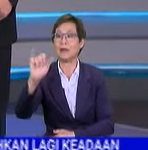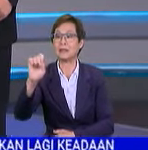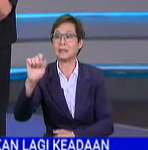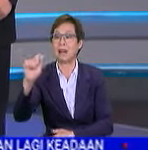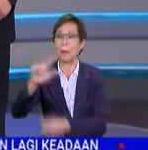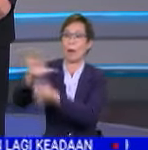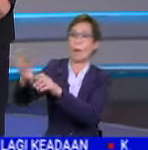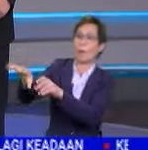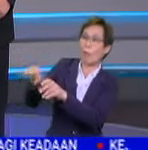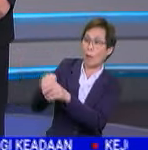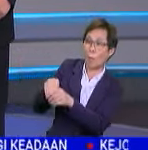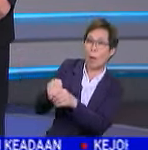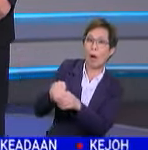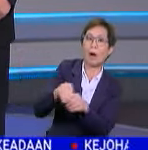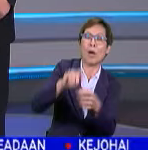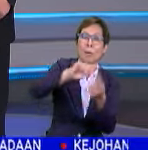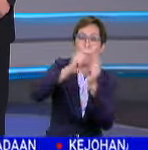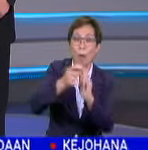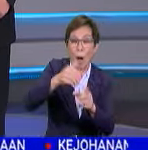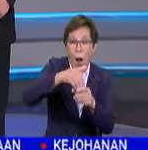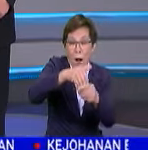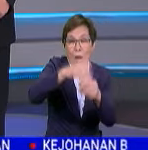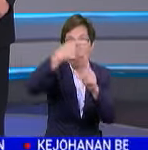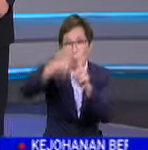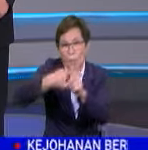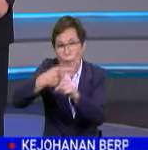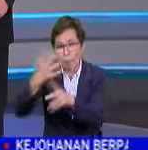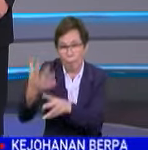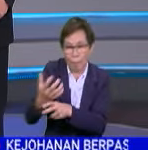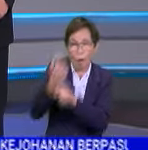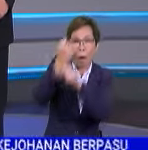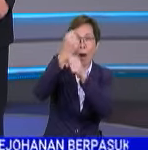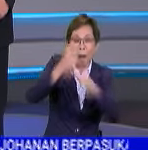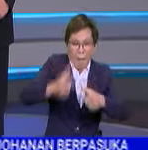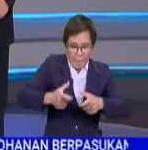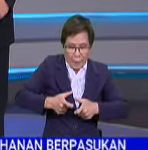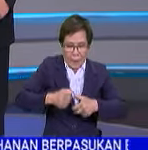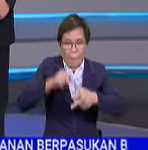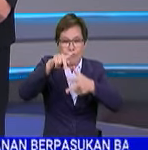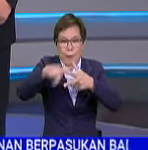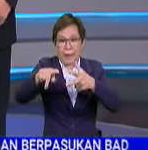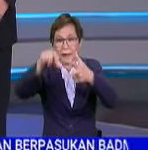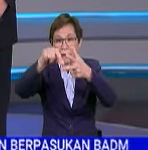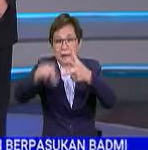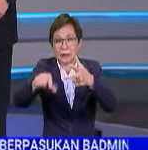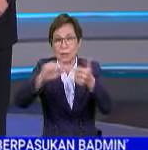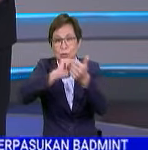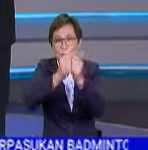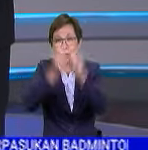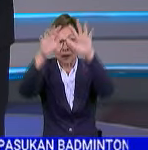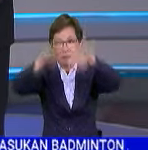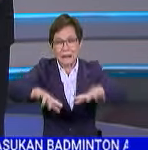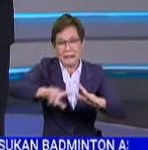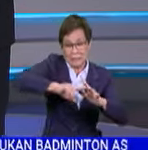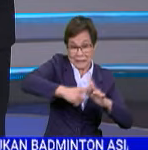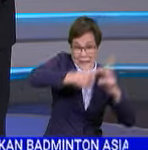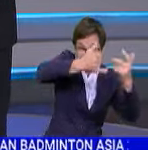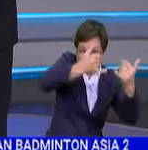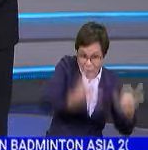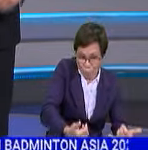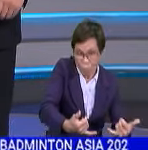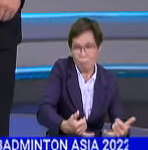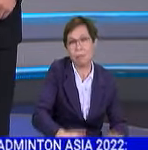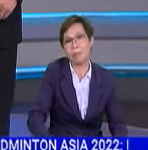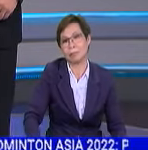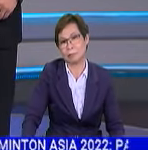bakal melibatkan perubahan allowance bulanan bagi pemenang pingat perak dan gangsa sukan C berkuat kuasa serta